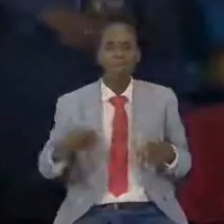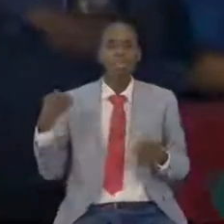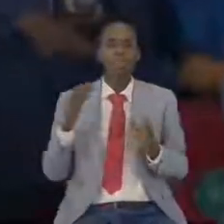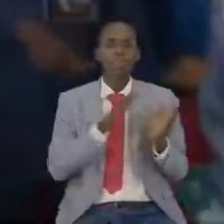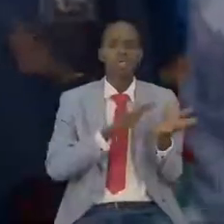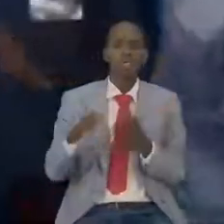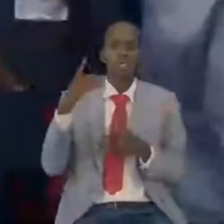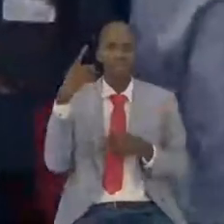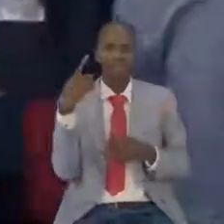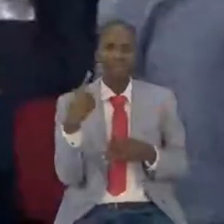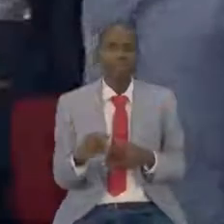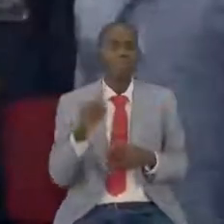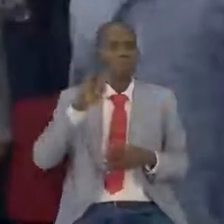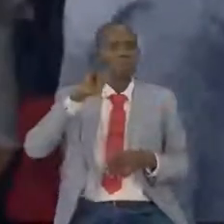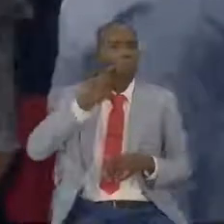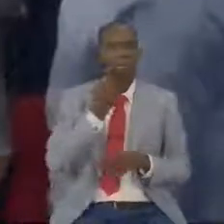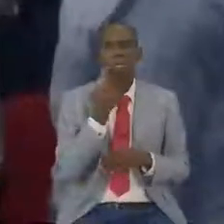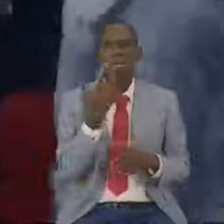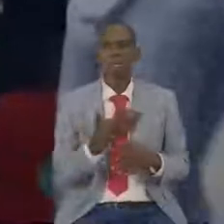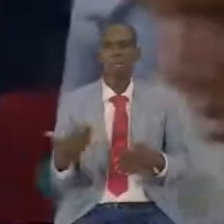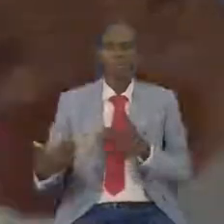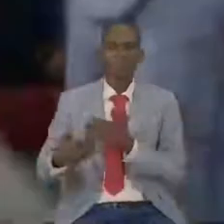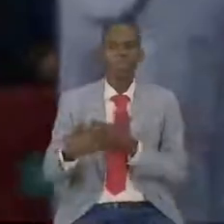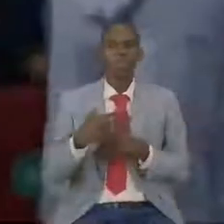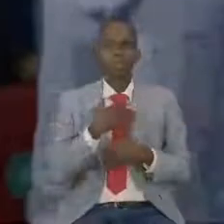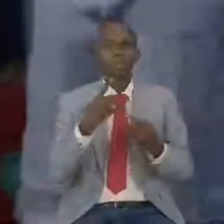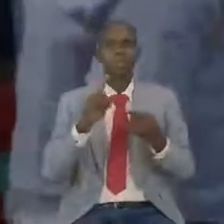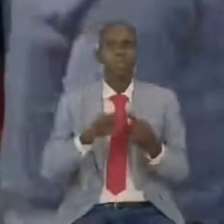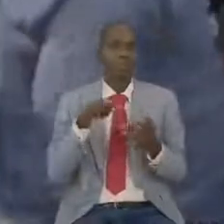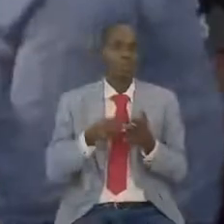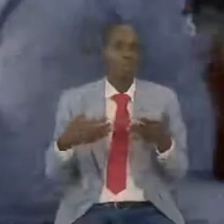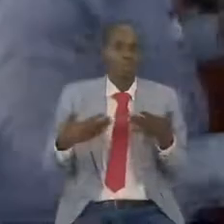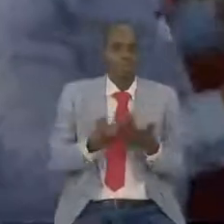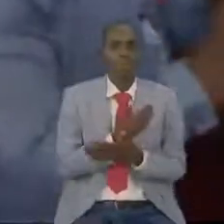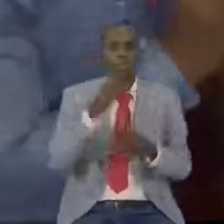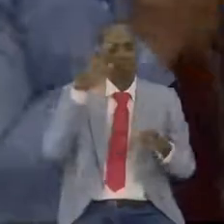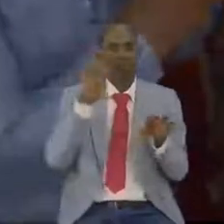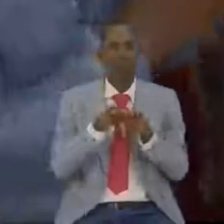Mara Amère et viens à cette nouvelle alliance du Seigneur.